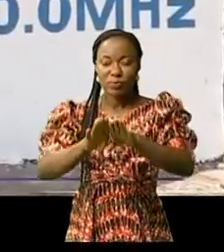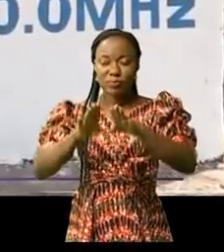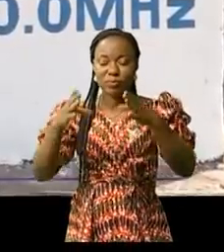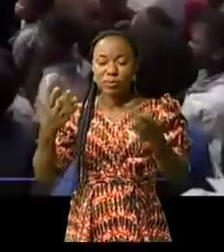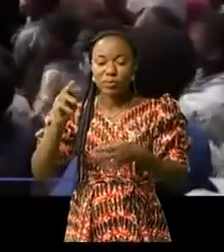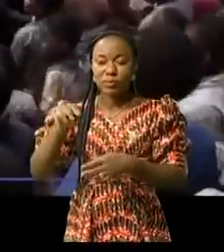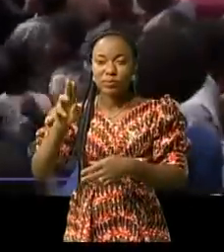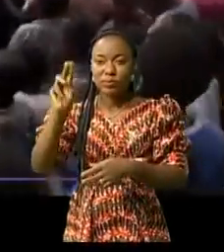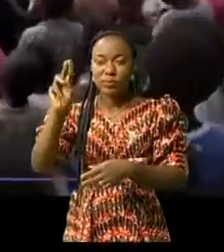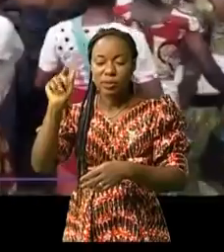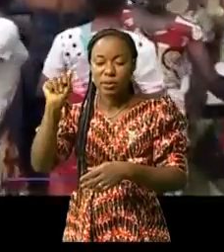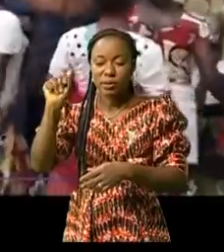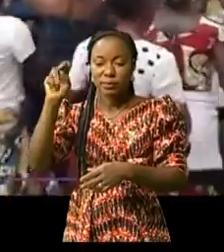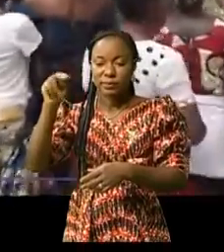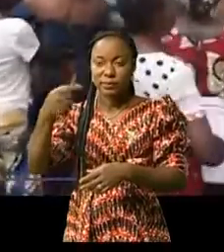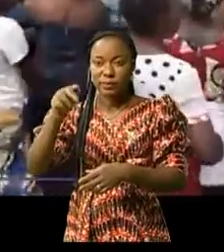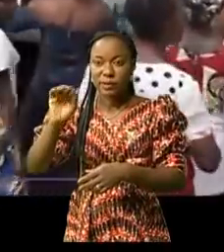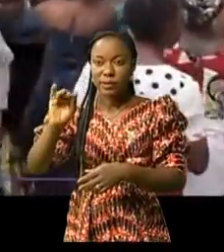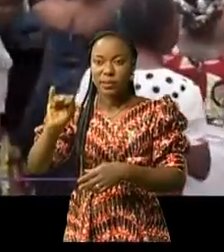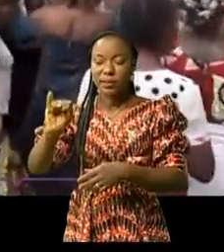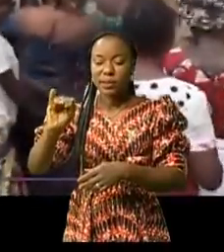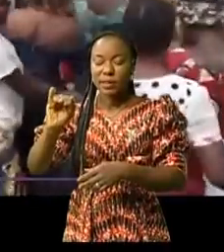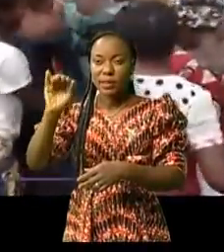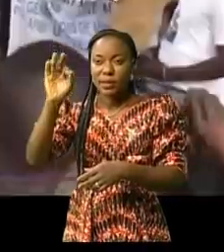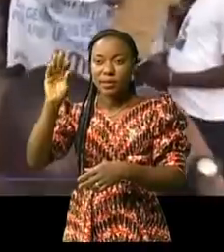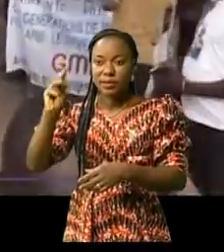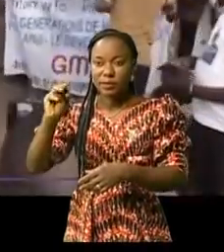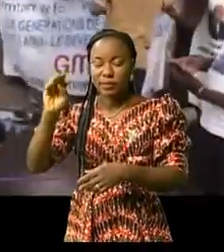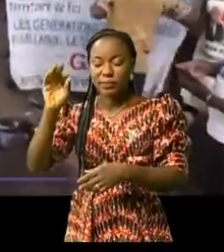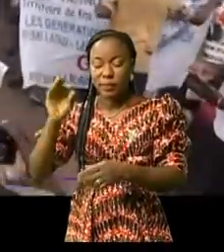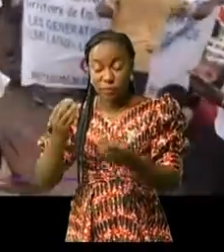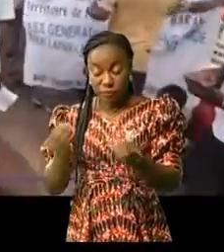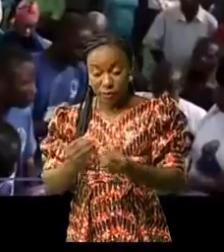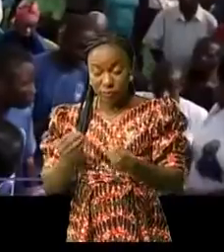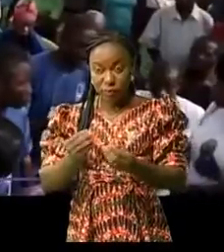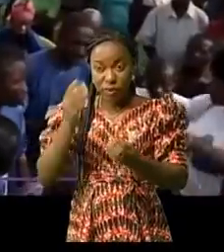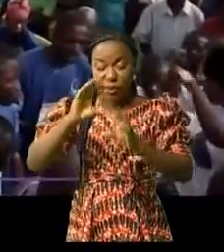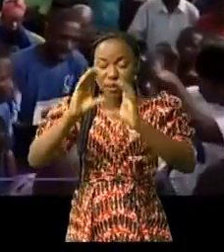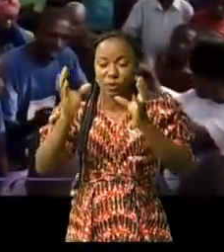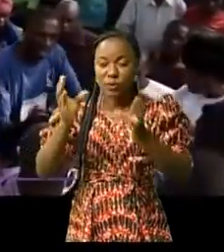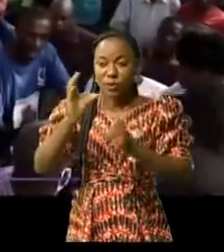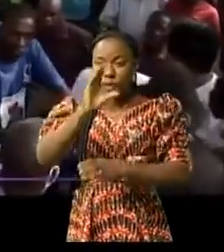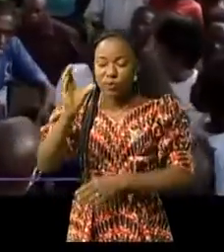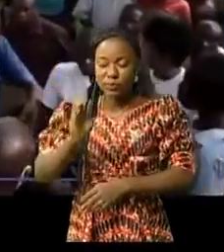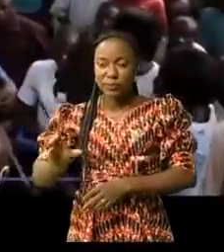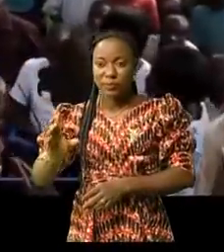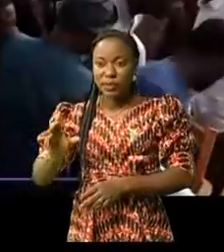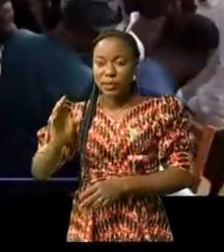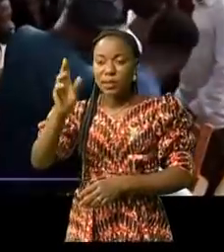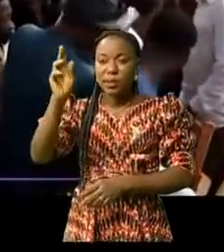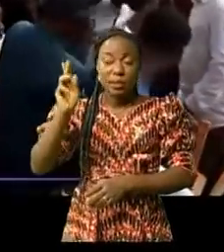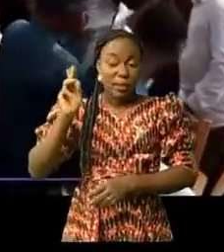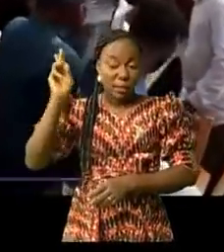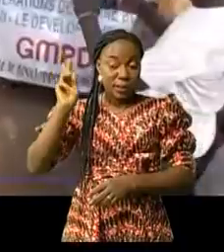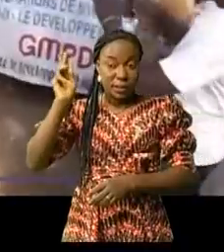va oser sur un espace de près de 60 kilomètres carrés la commune de katanga baraka provinces du